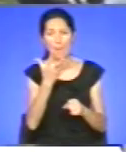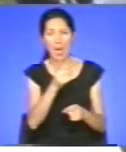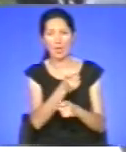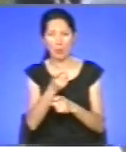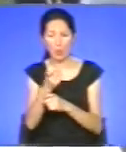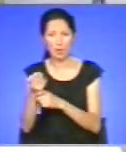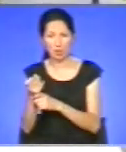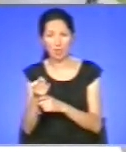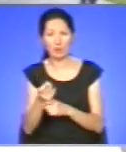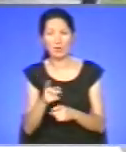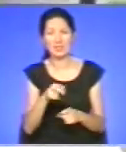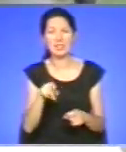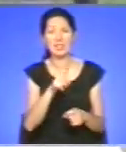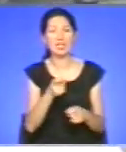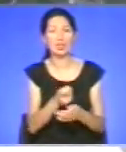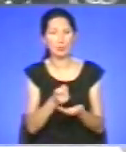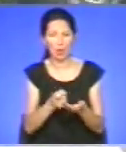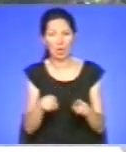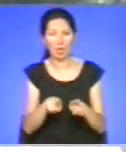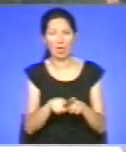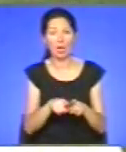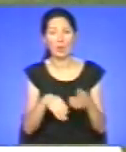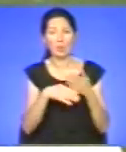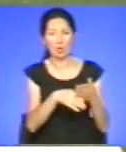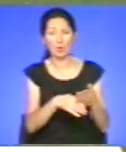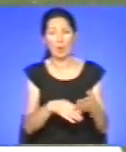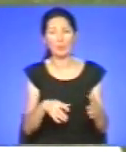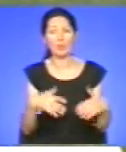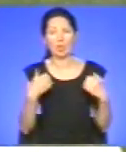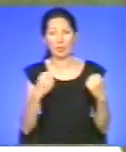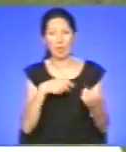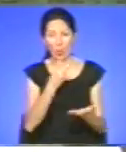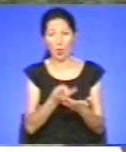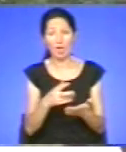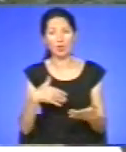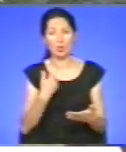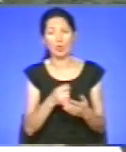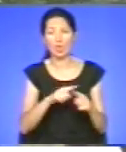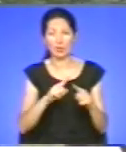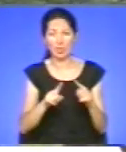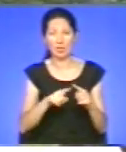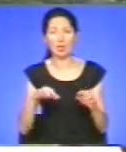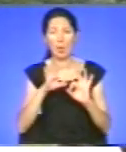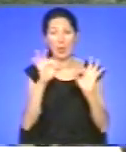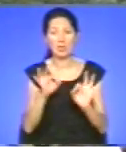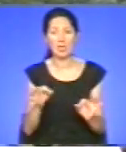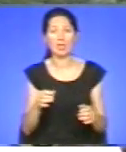Таким чином спортсмени демонструють свою витривалість, швидкість та майстерне володіння зброєю. Вони віднесені